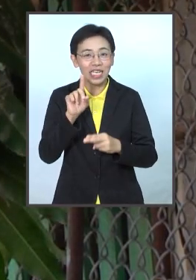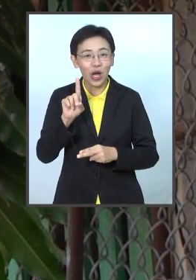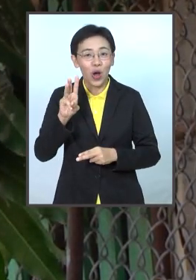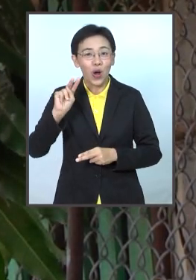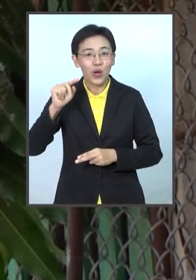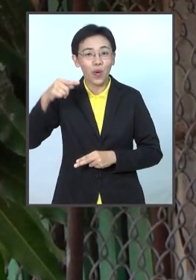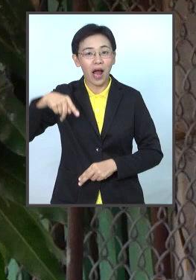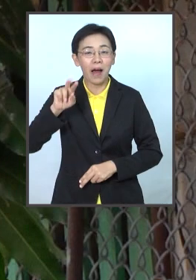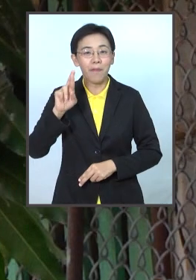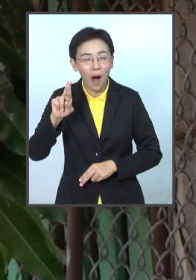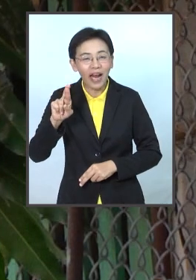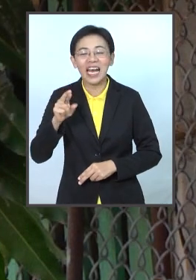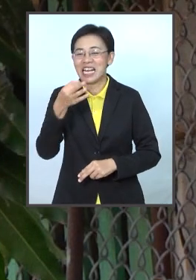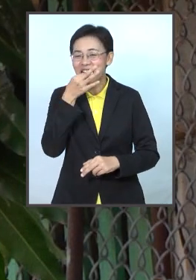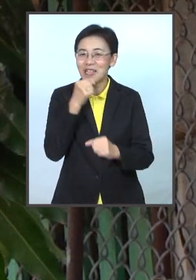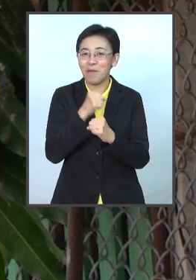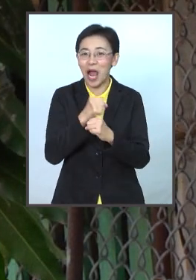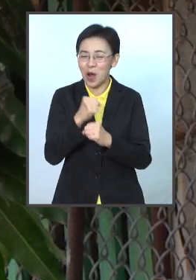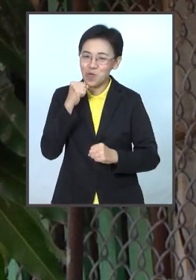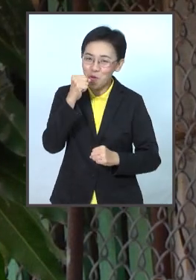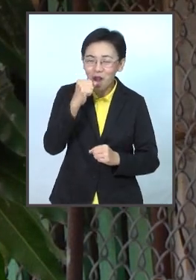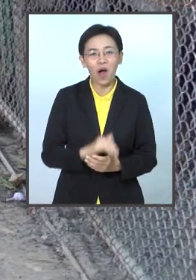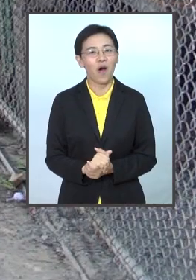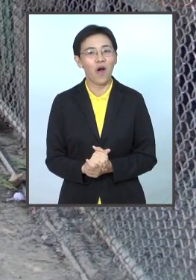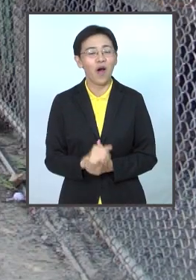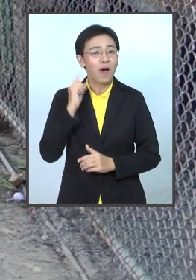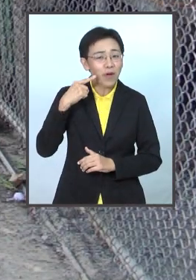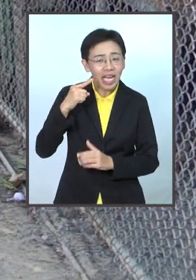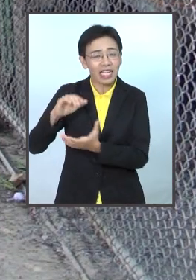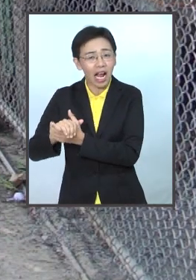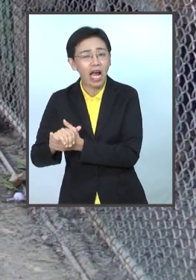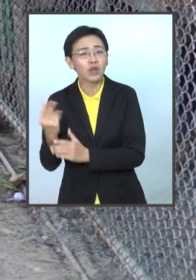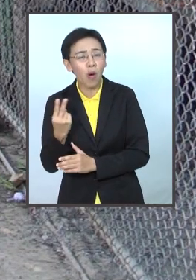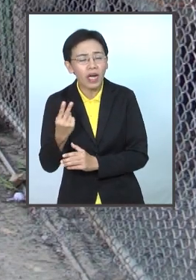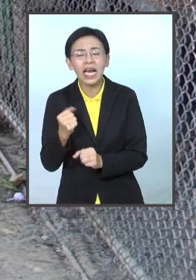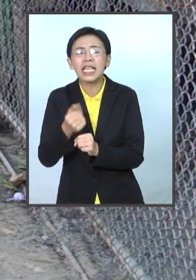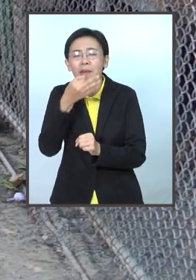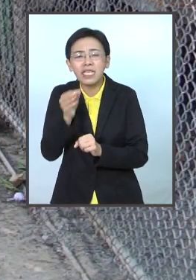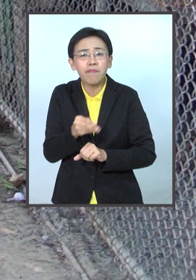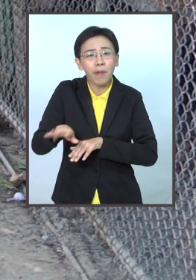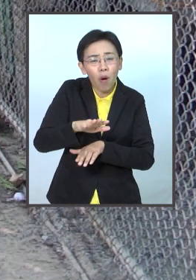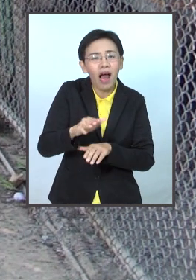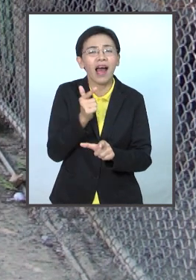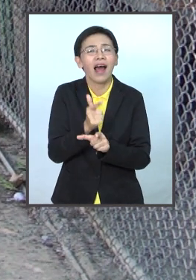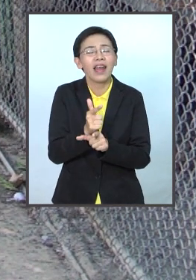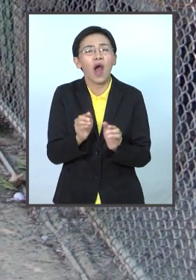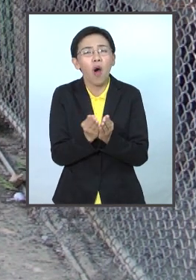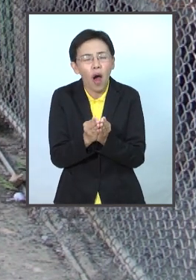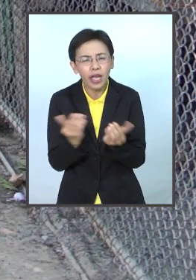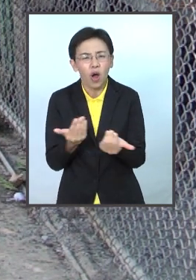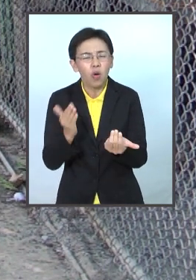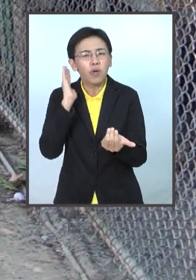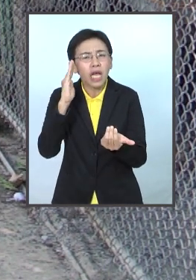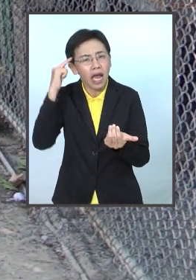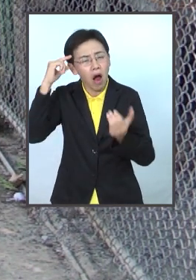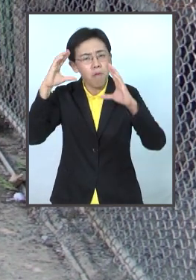พรพงพิทักษ์ค่ะนักสู้มืออาชีพของเราในวันนี้นะคะเธอและสามีของเธอทำอาชีพประมงเลี้ยงหอยค่ะและต้องดูแลลูกชาย